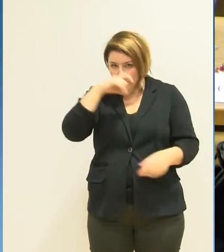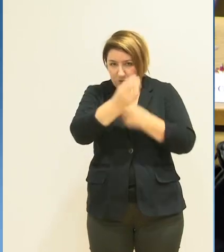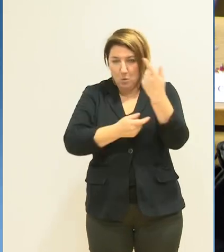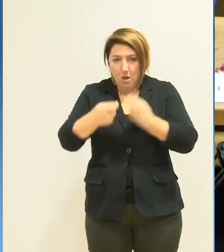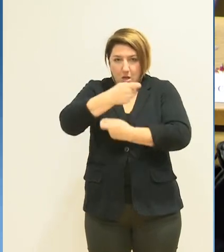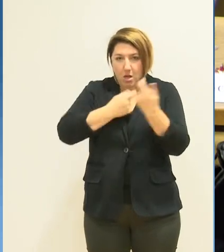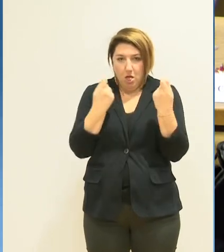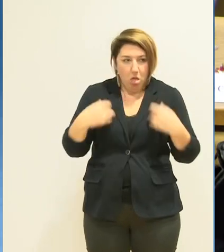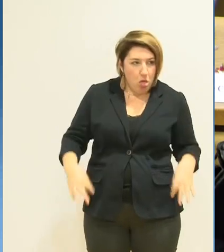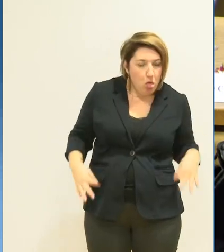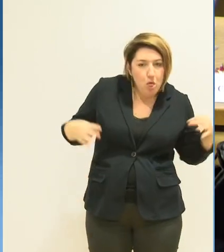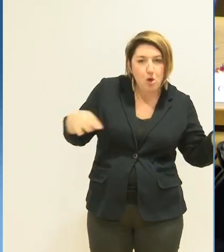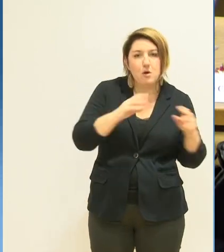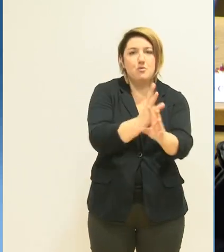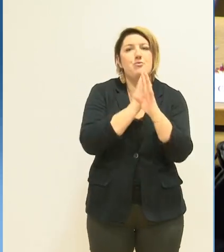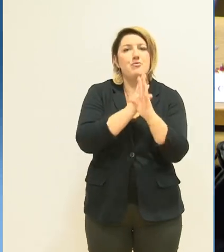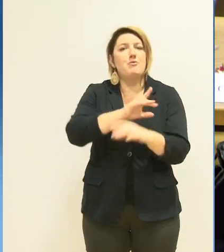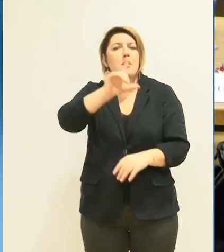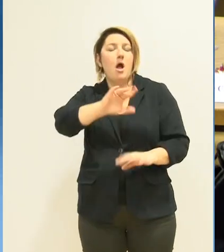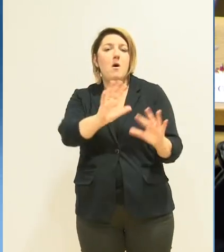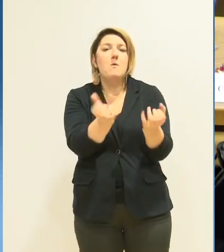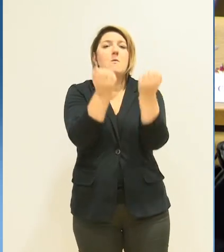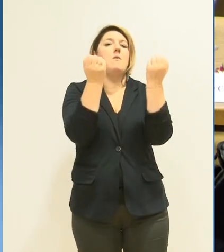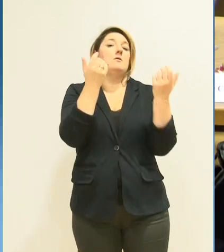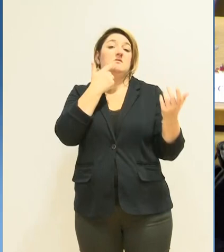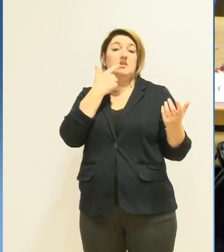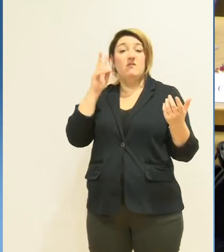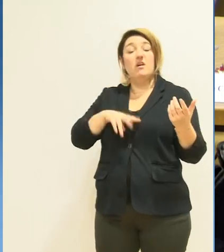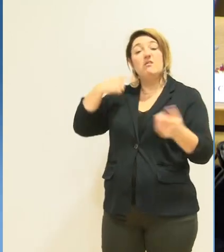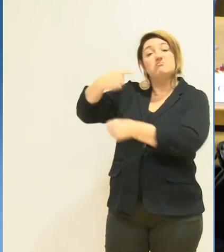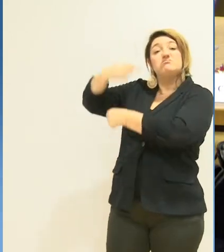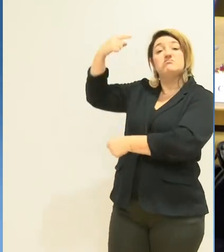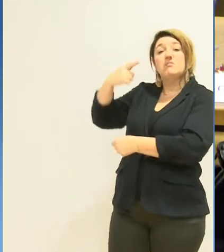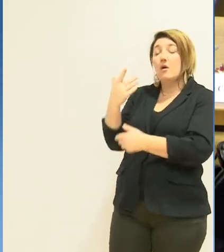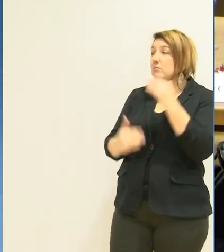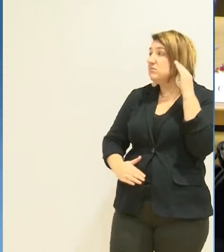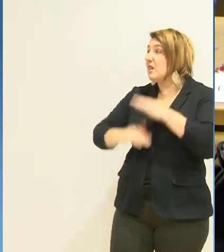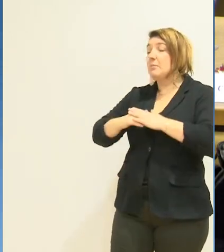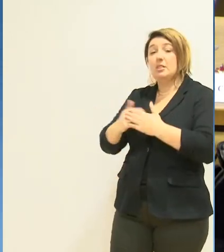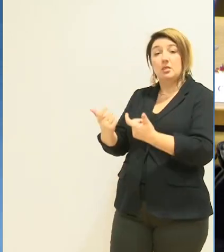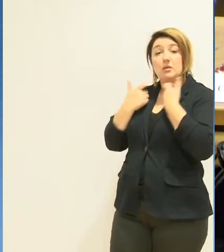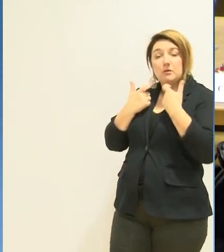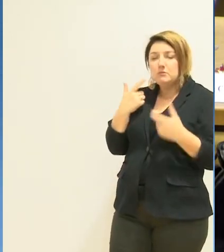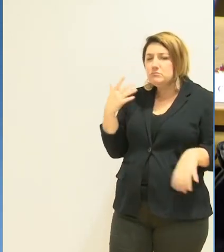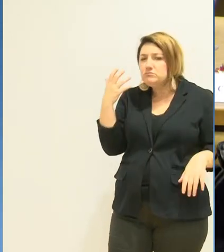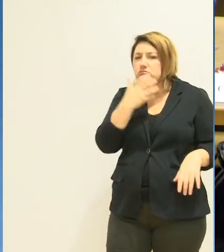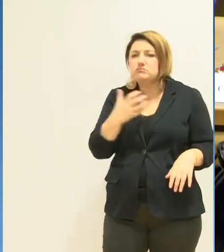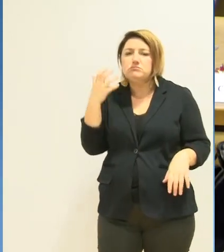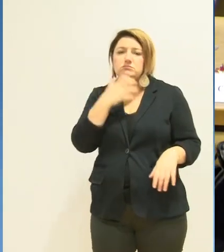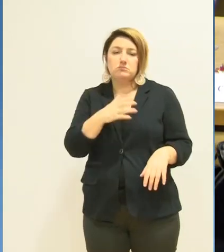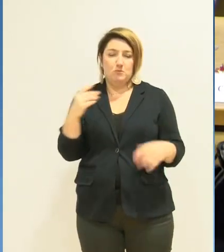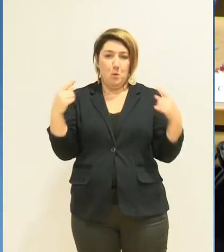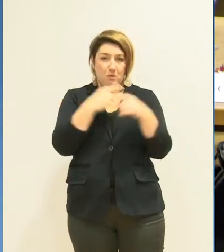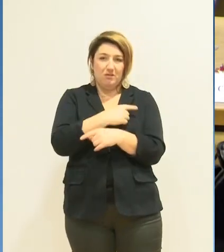ses services publics locaux et donc particulièrement irresponsables il y a au contraire urgence à redistribuer les richesses plutôt que de